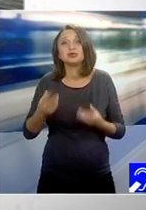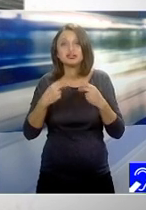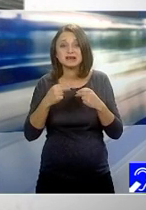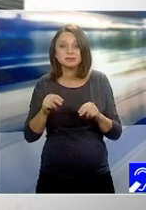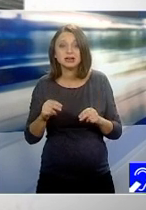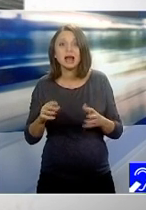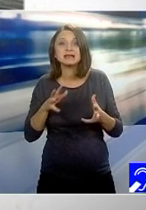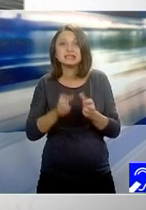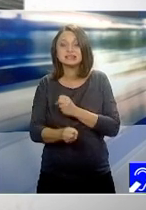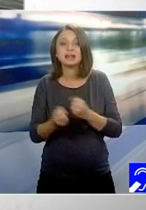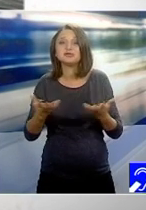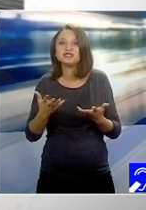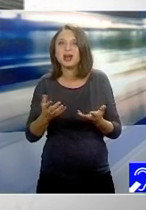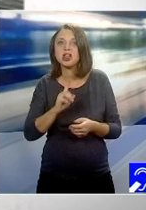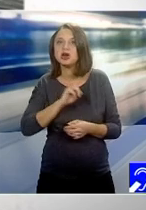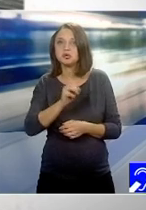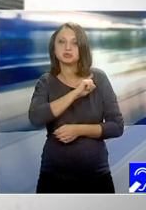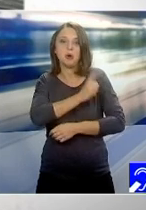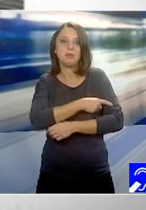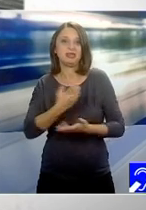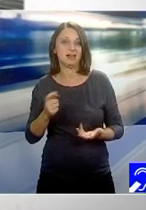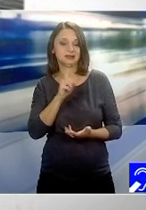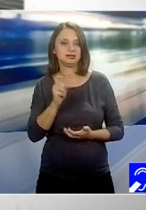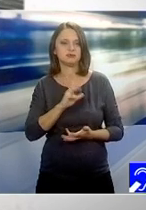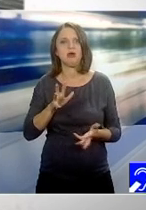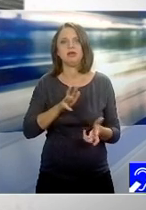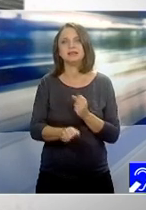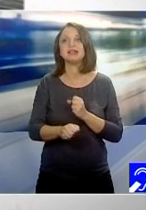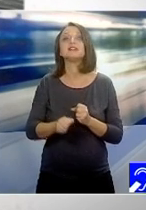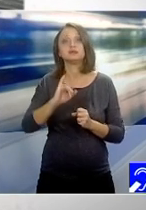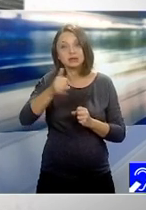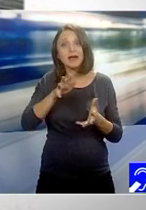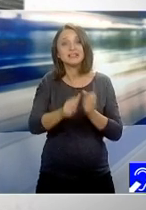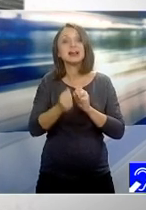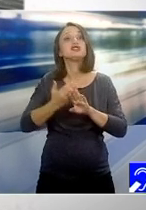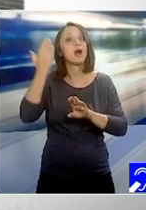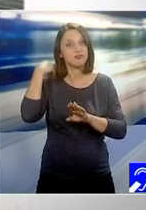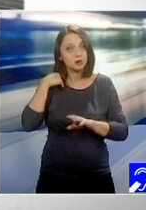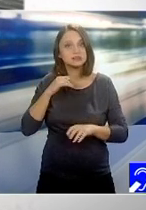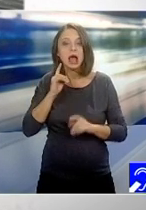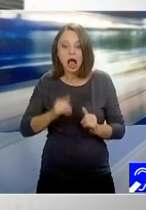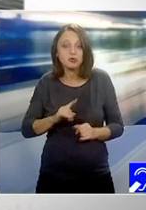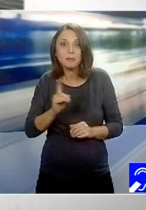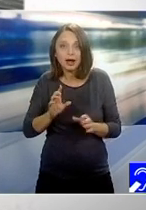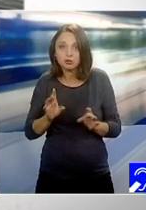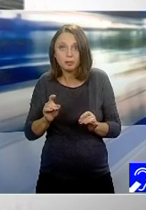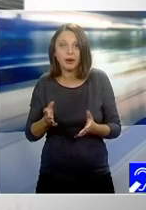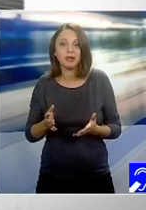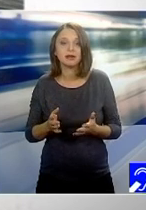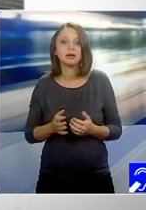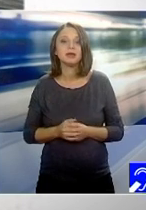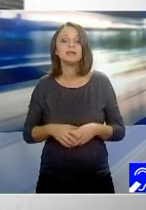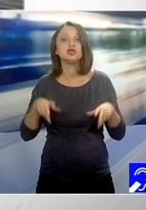Este incompetență? Nu, dezastru. Dezastru e istoric. Adică... Și nu numai, deci președintele